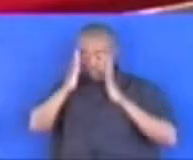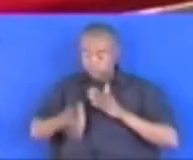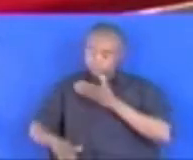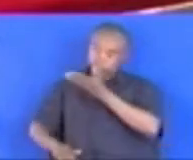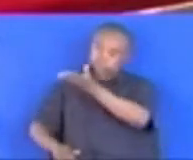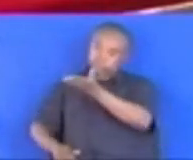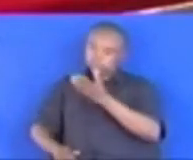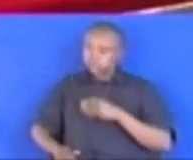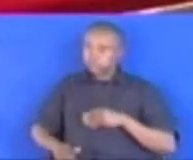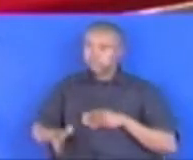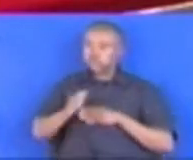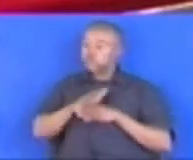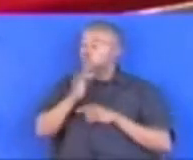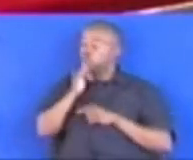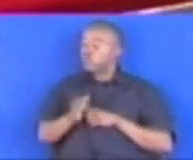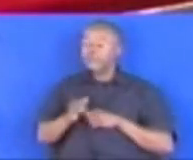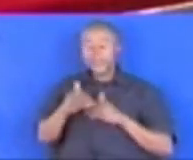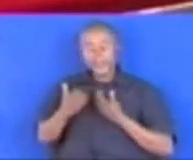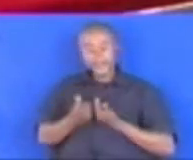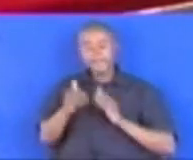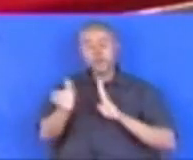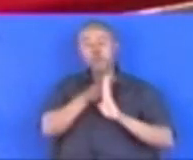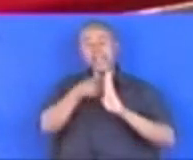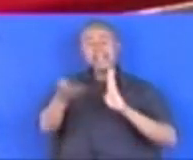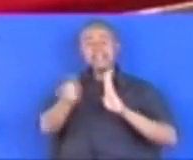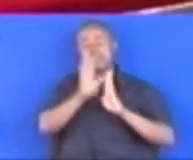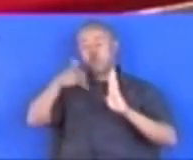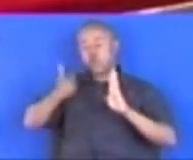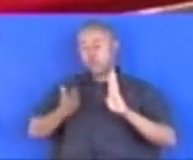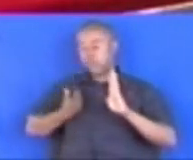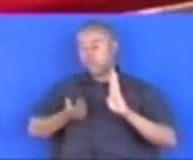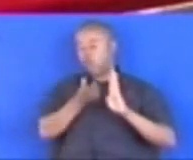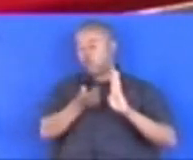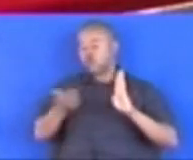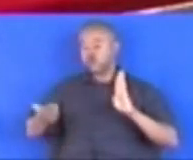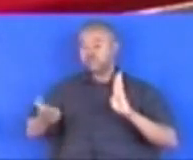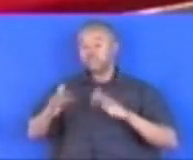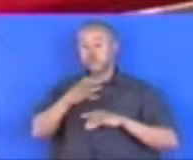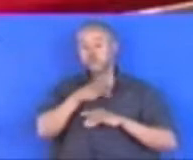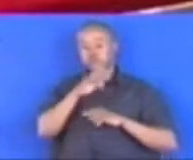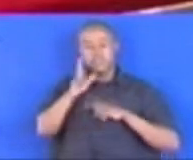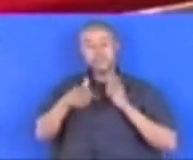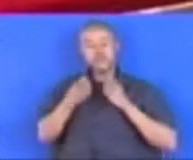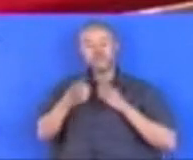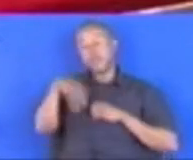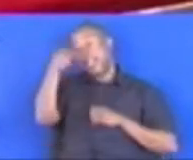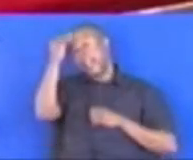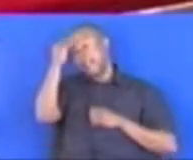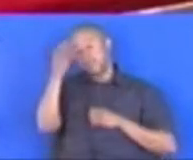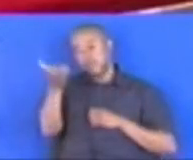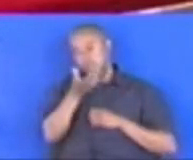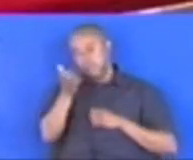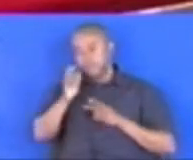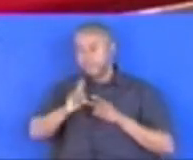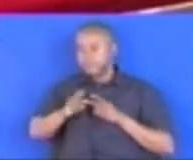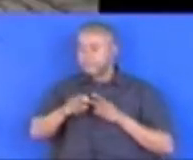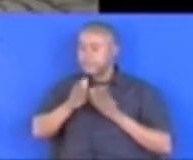Spika, katika kupinga na kuzuia ukatili dhidi ya wanawake na watoto, wizara imeendelea kutoa elimu ya jamii